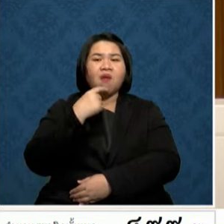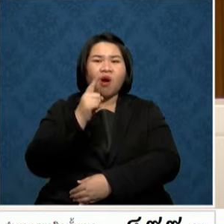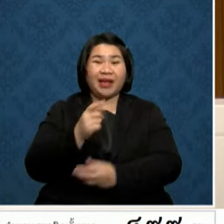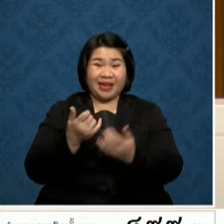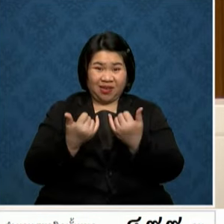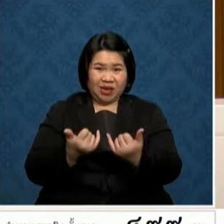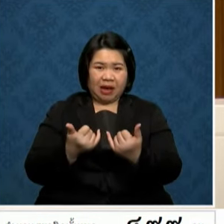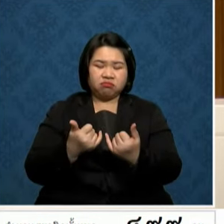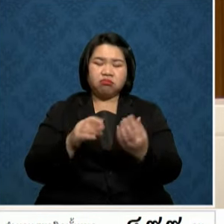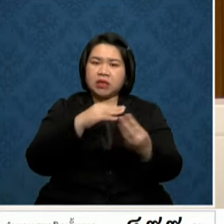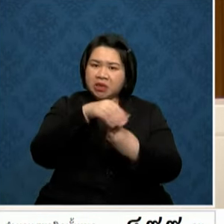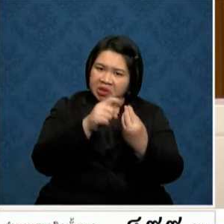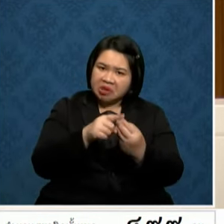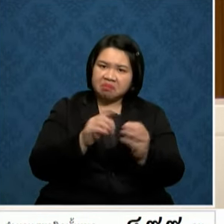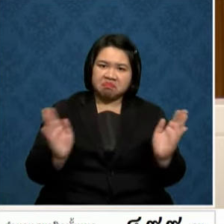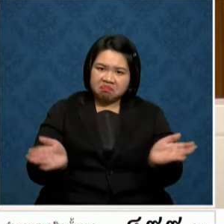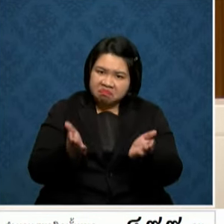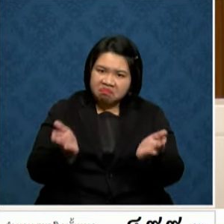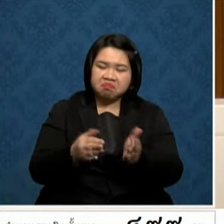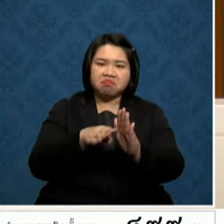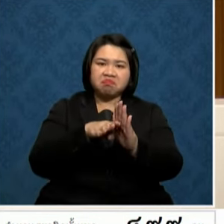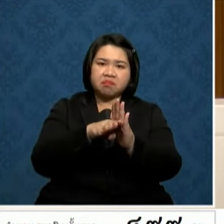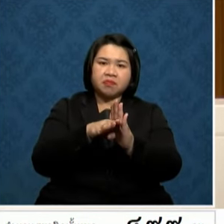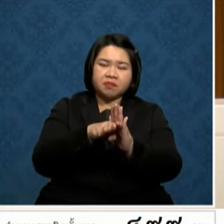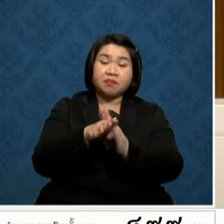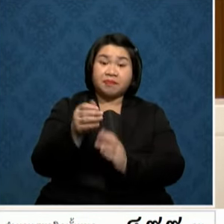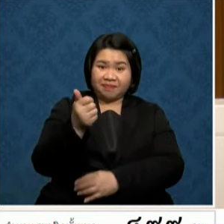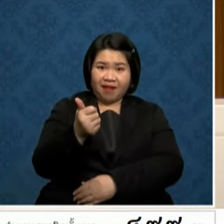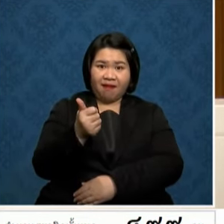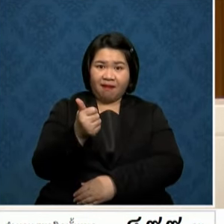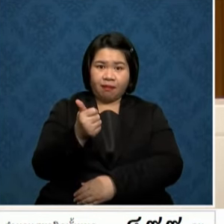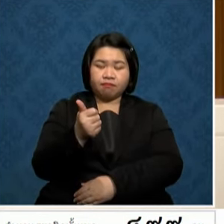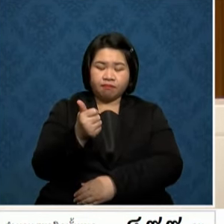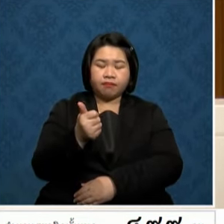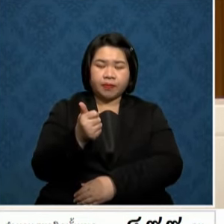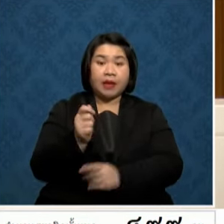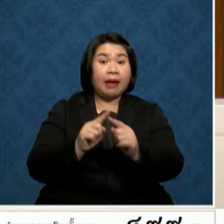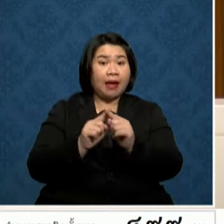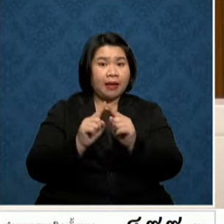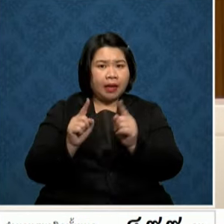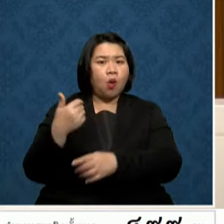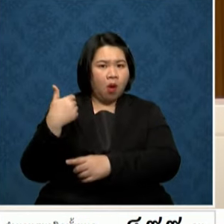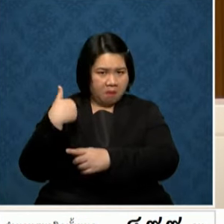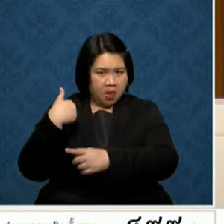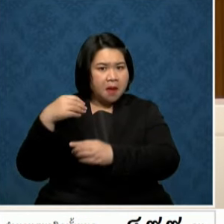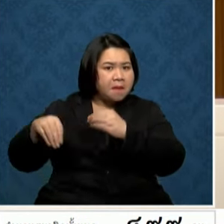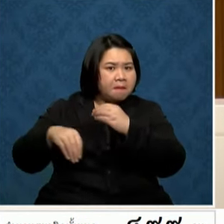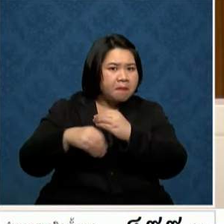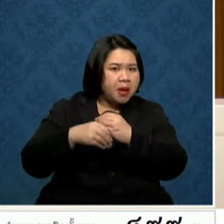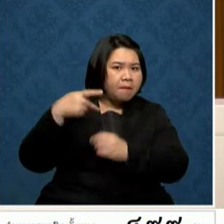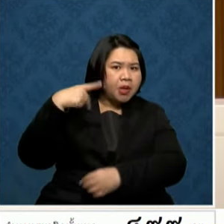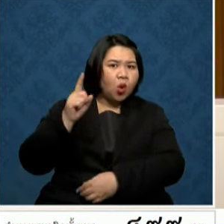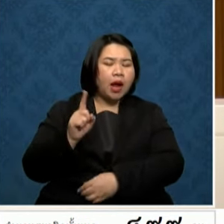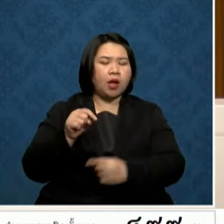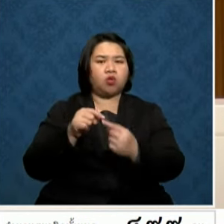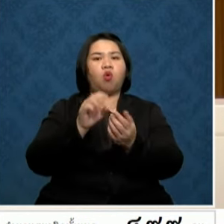Landsสามากระต้นเศธฐกิ letalted in which normal audiencesแต่อย่ไรก็ตามมีประโยชอื่นๆอย่เช่นเรื่ข